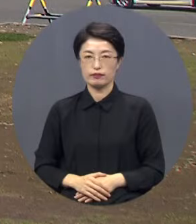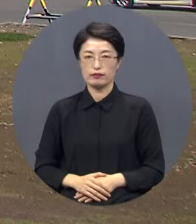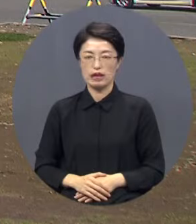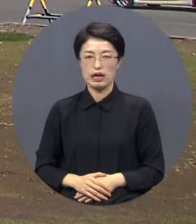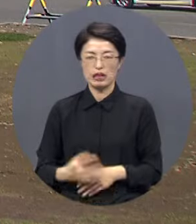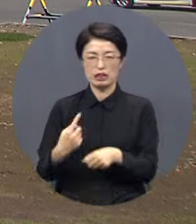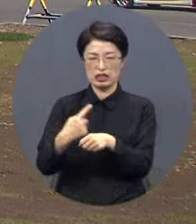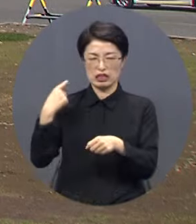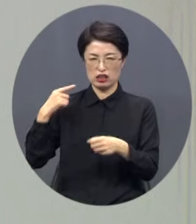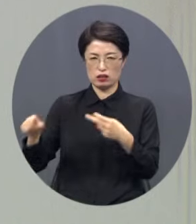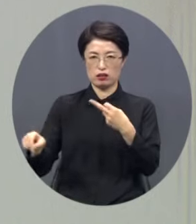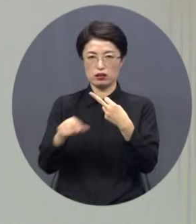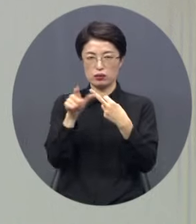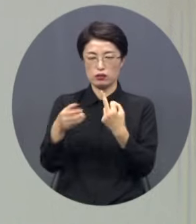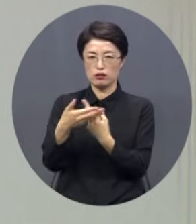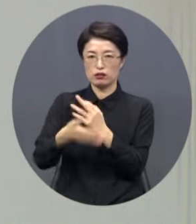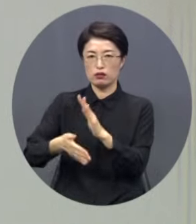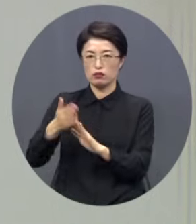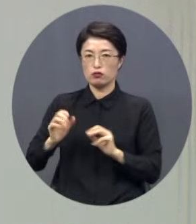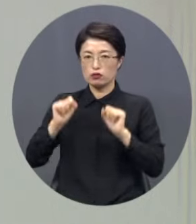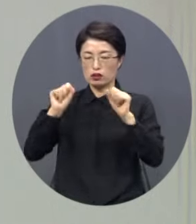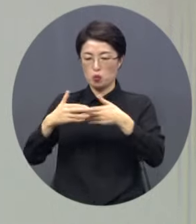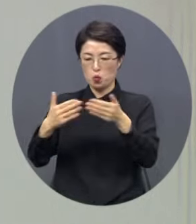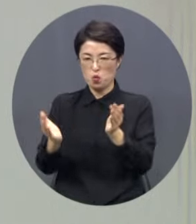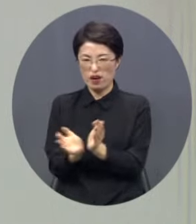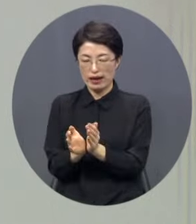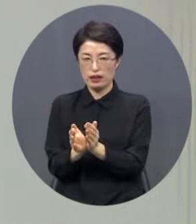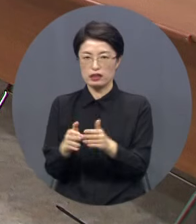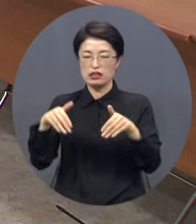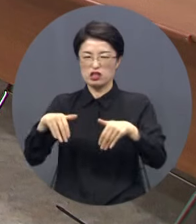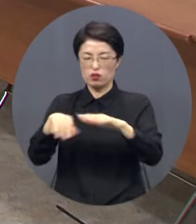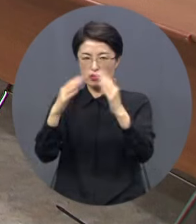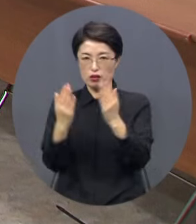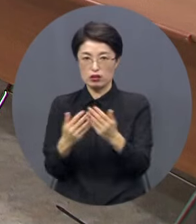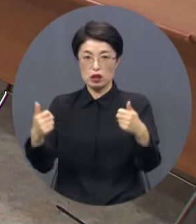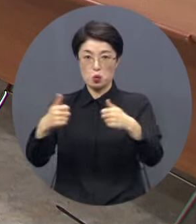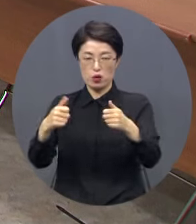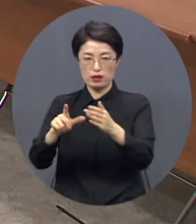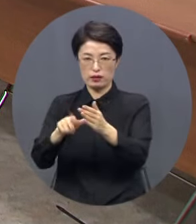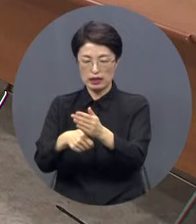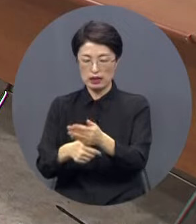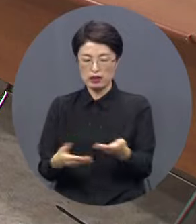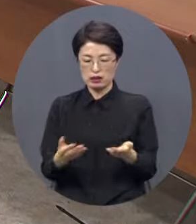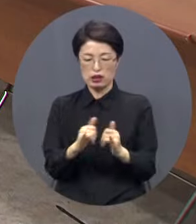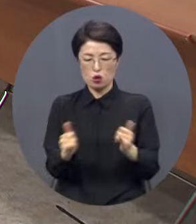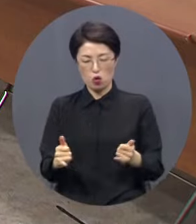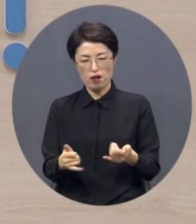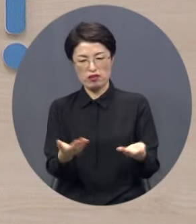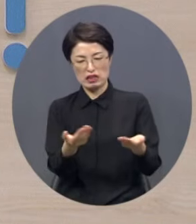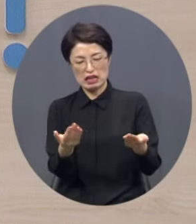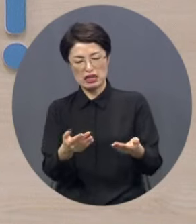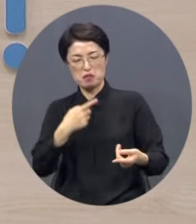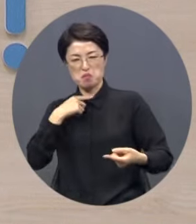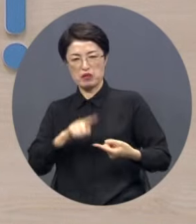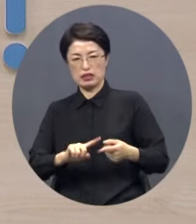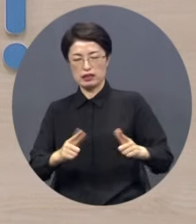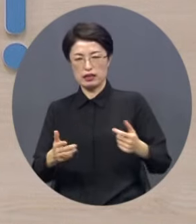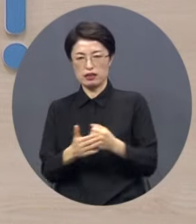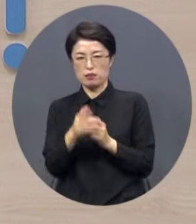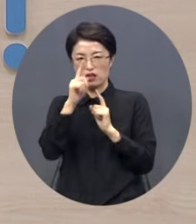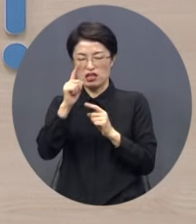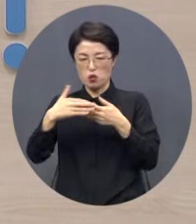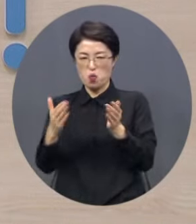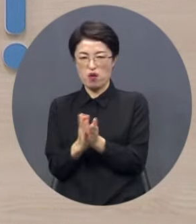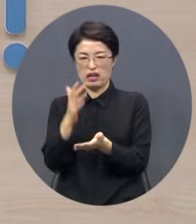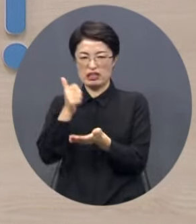지난해 12월 제주시 체육회 직원 전체 회의 시간. 직원들의 업무가 마음에 들지 않는다며 이병철 회장이